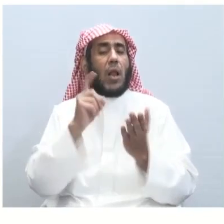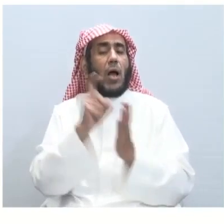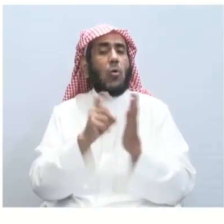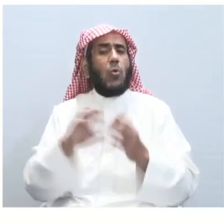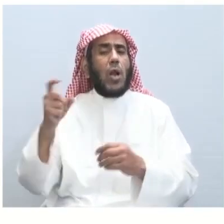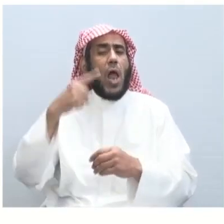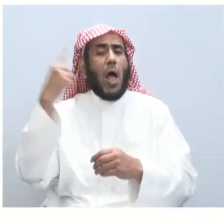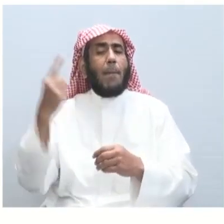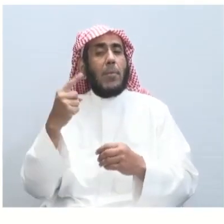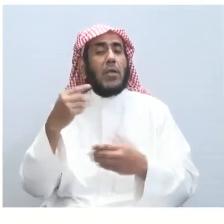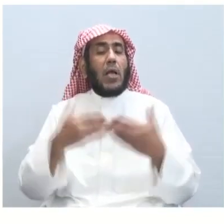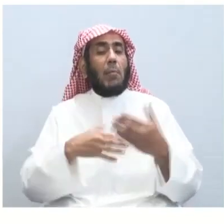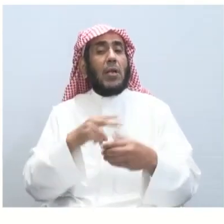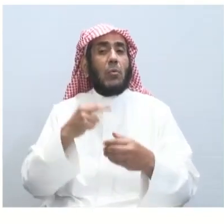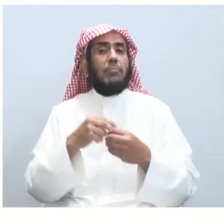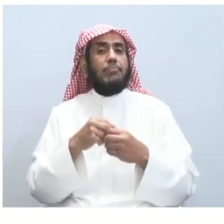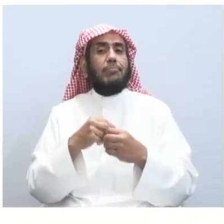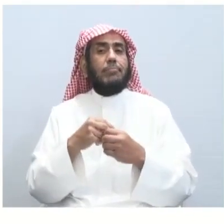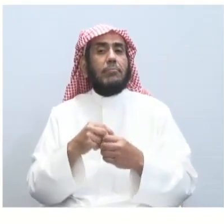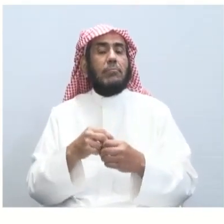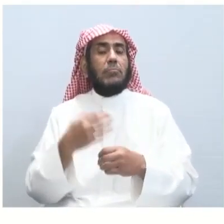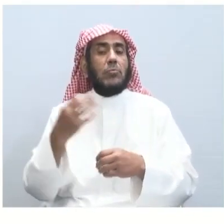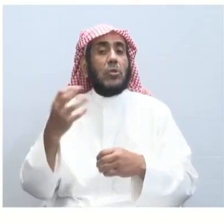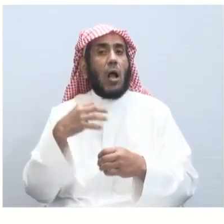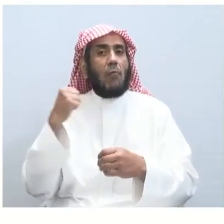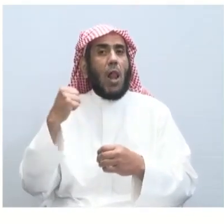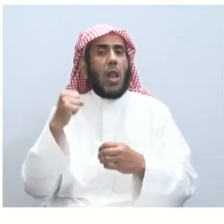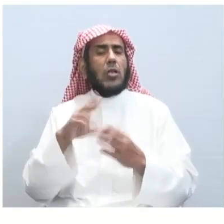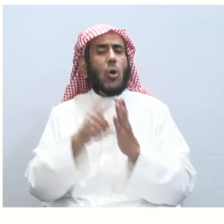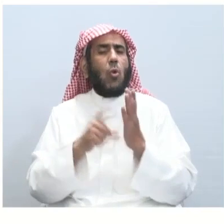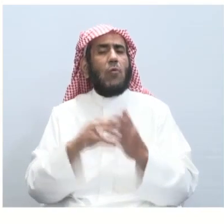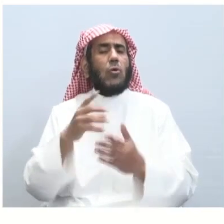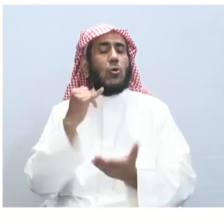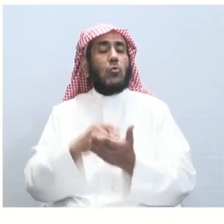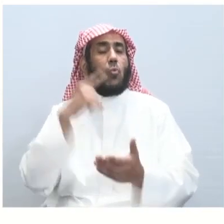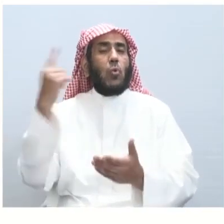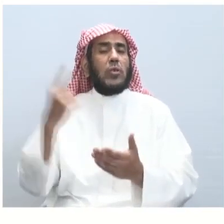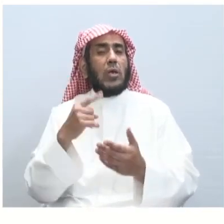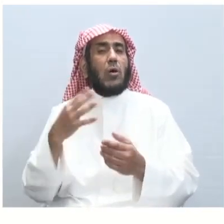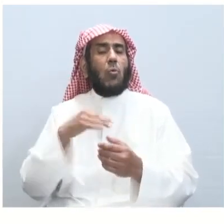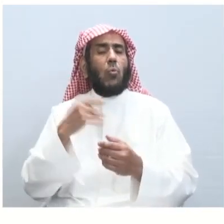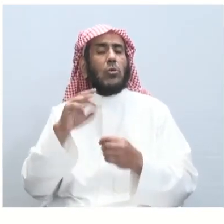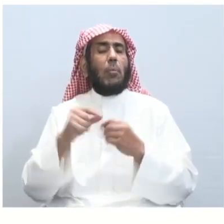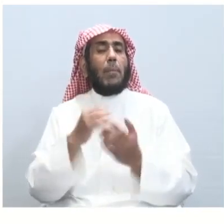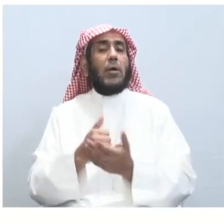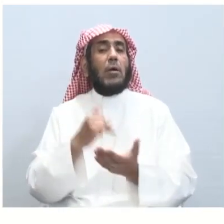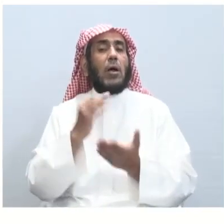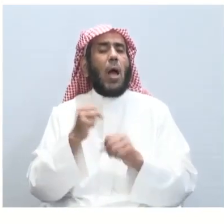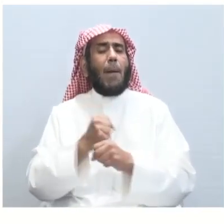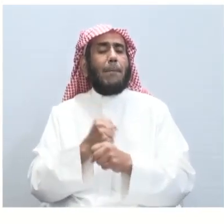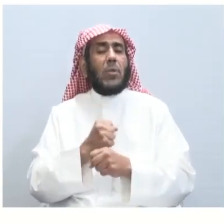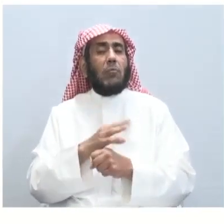تتعامل الدوله تكفل الدوله السلطات واسعه تسمع عن الاشخاص وتمكنها من القيام بوظائفها